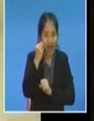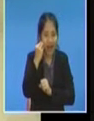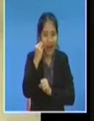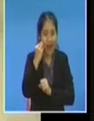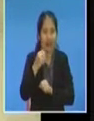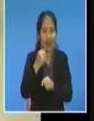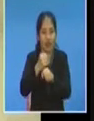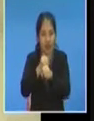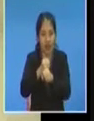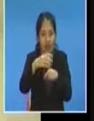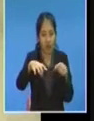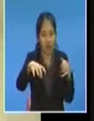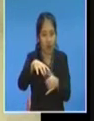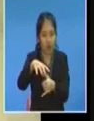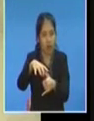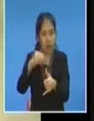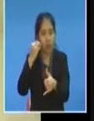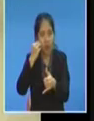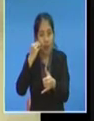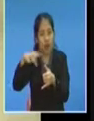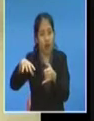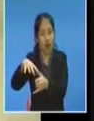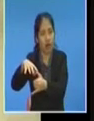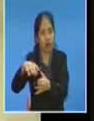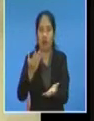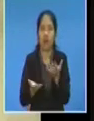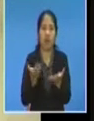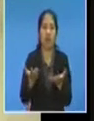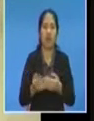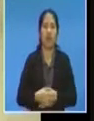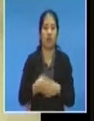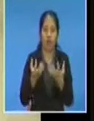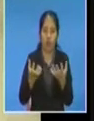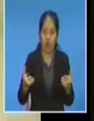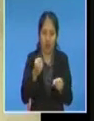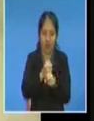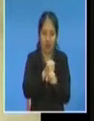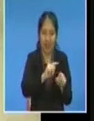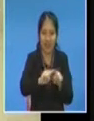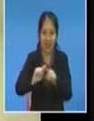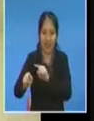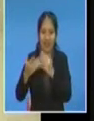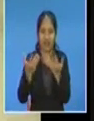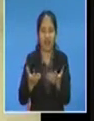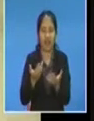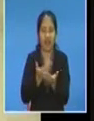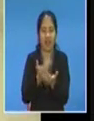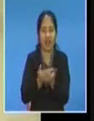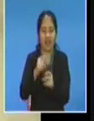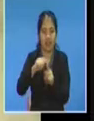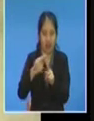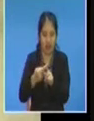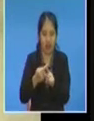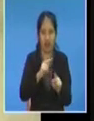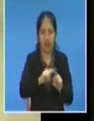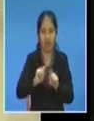หรือจะมาทำที่ทำงานก็แล้วแต่เครื่องมืออุปกรณ์ในการทำงานค่าตอบแทนต้องชัดเ